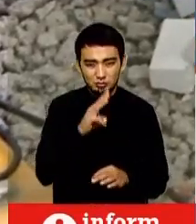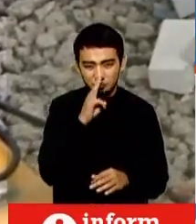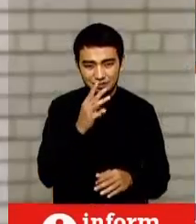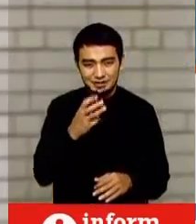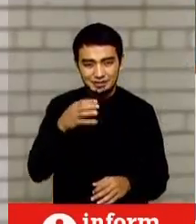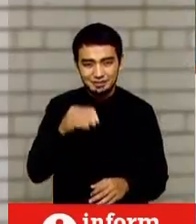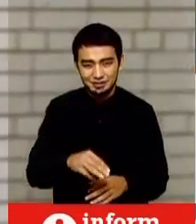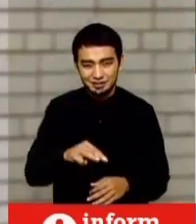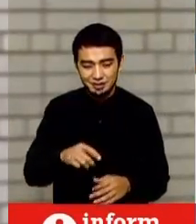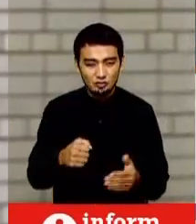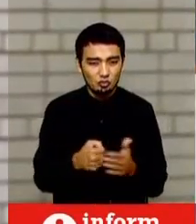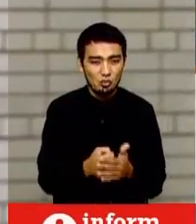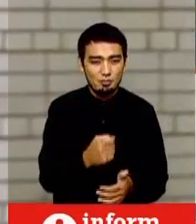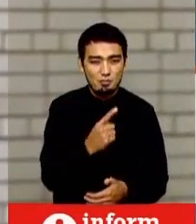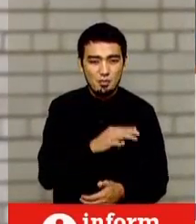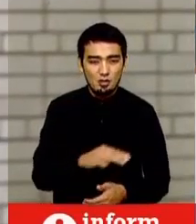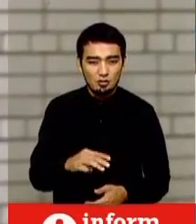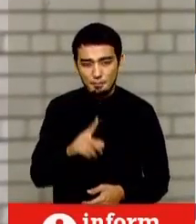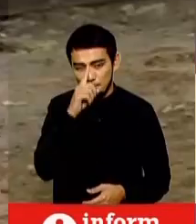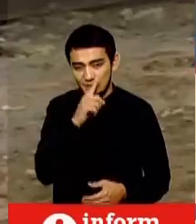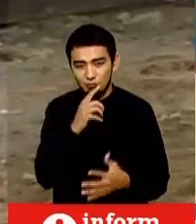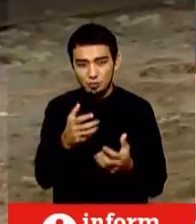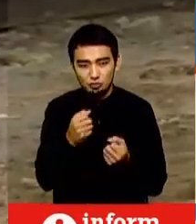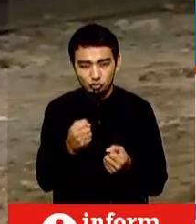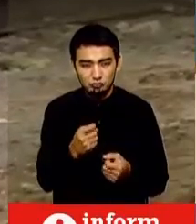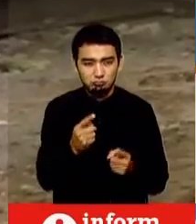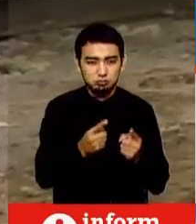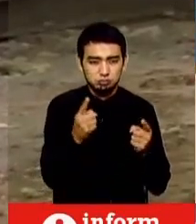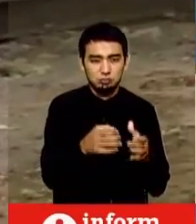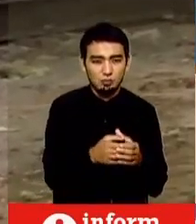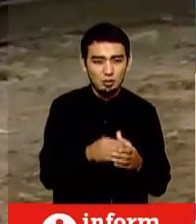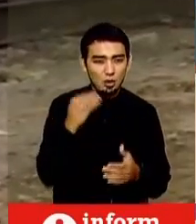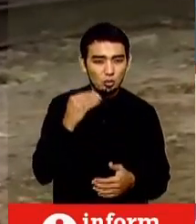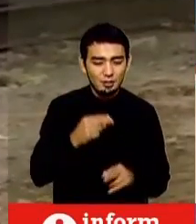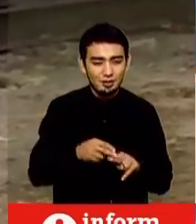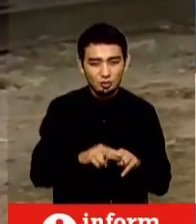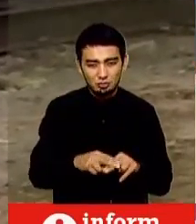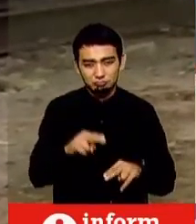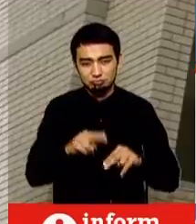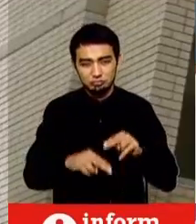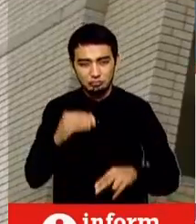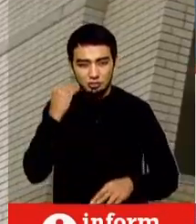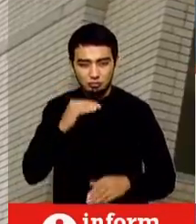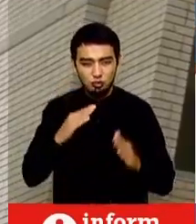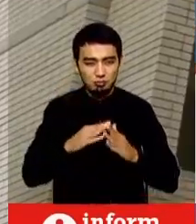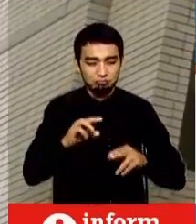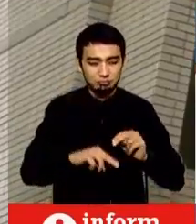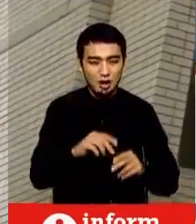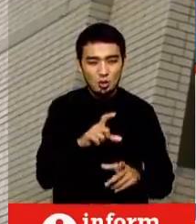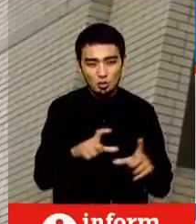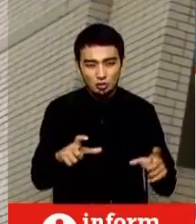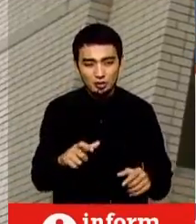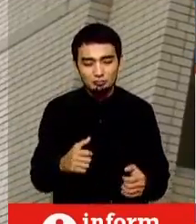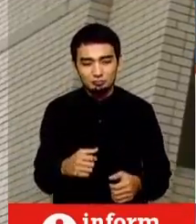300 тысяч тенге до 1 000 000 за месяц получают работники одной из крупных компаний Актобе, которая строит качественные дома. Люди в ней